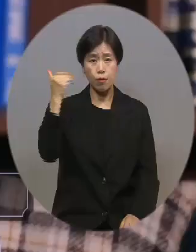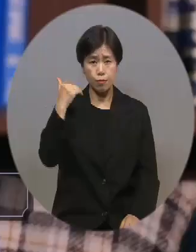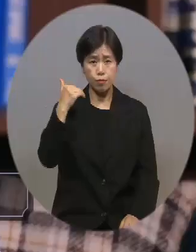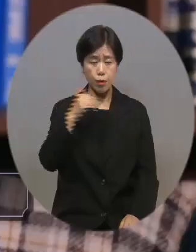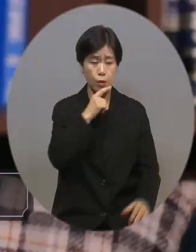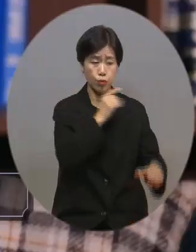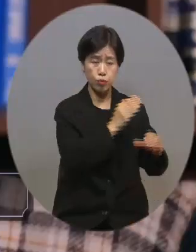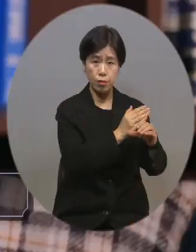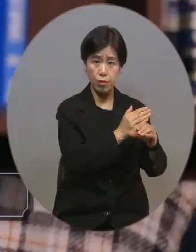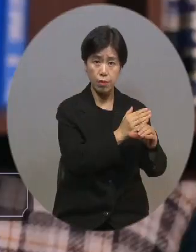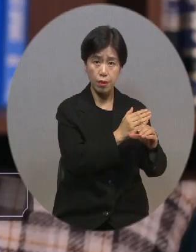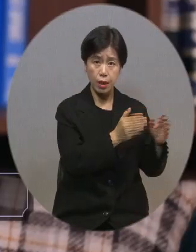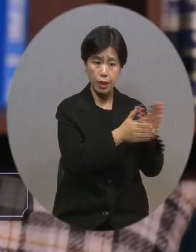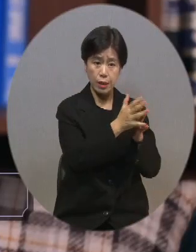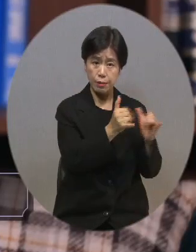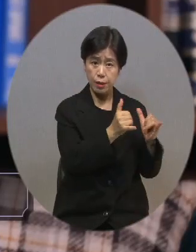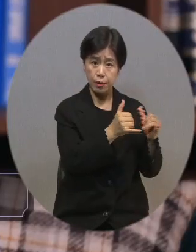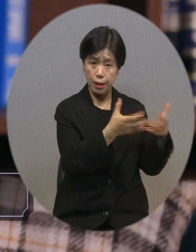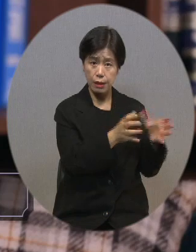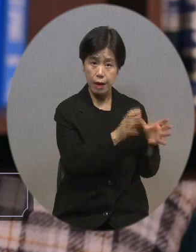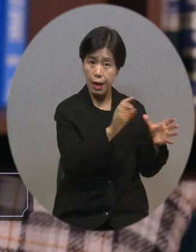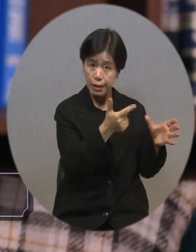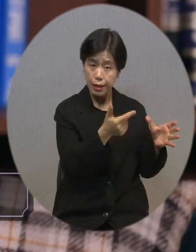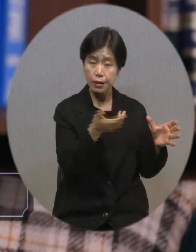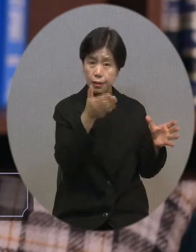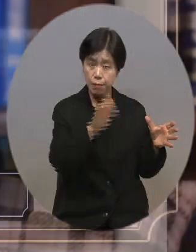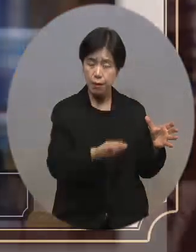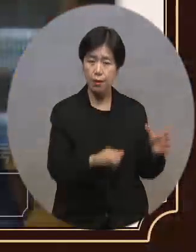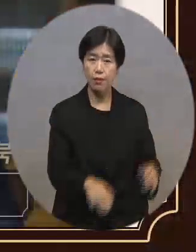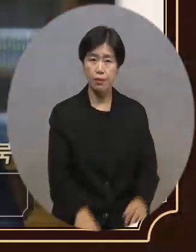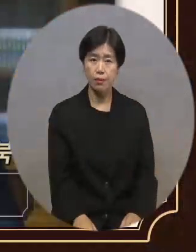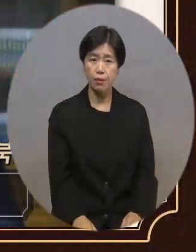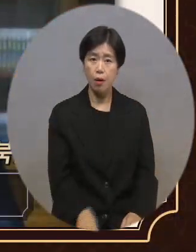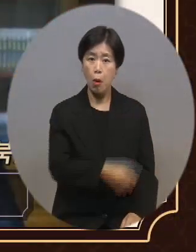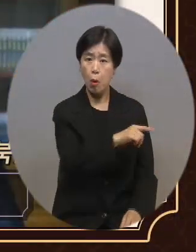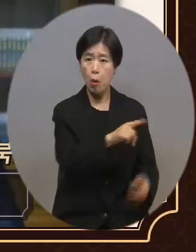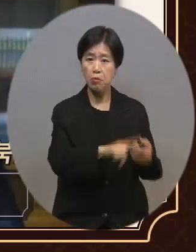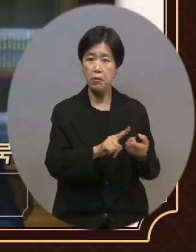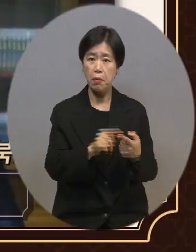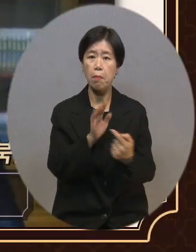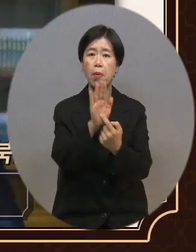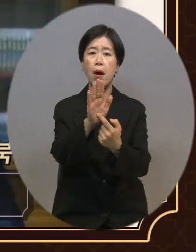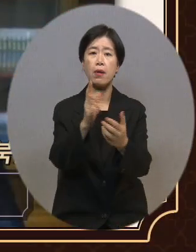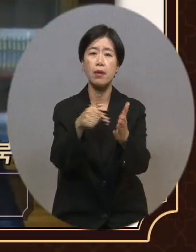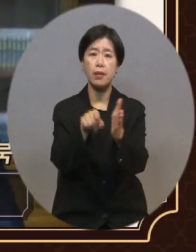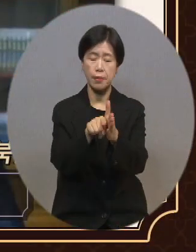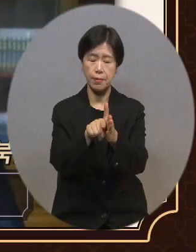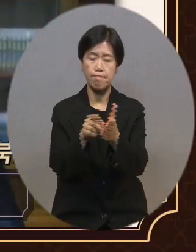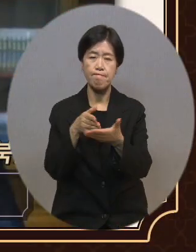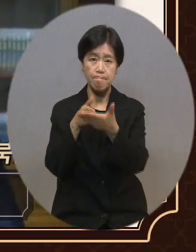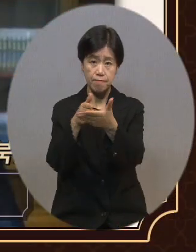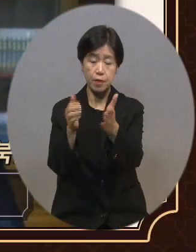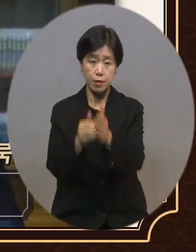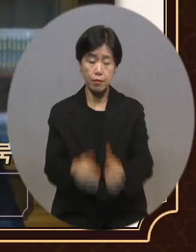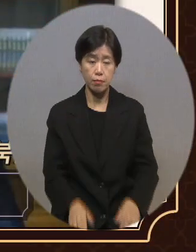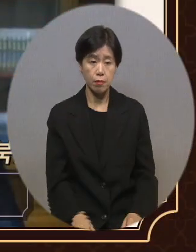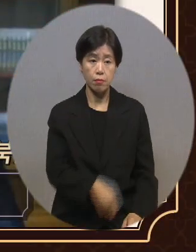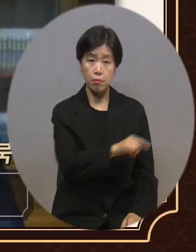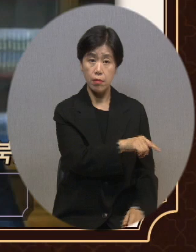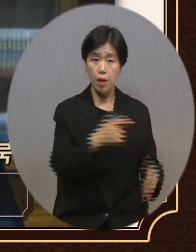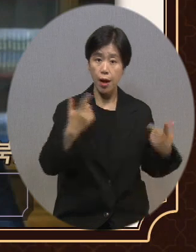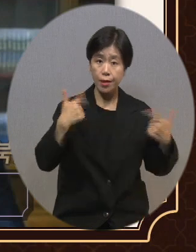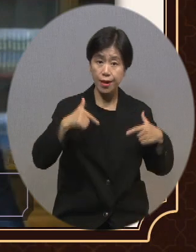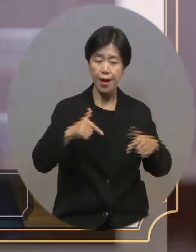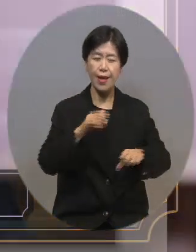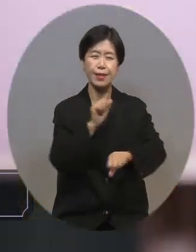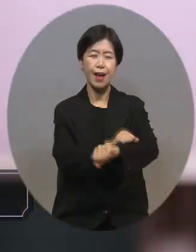해보자. 북한이 계속 잘하고 있는 거에 대해서만 발표를 하는 거예요. 근데 잘하고 있는 거는 뭐 인정할 수가 있겠지만